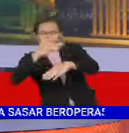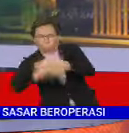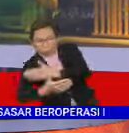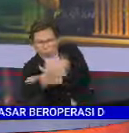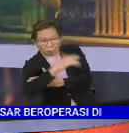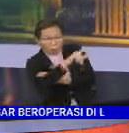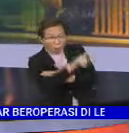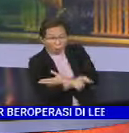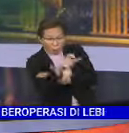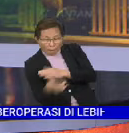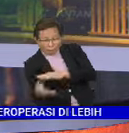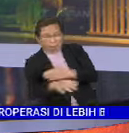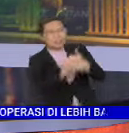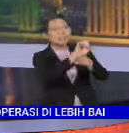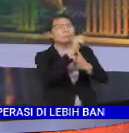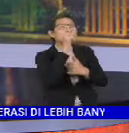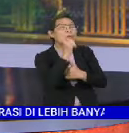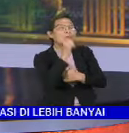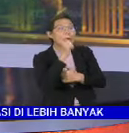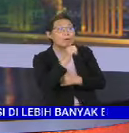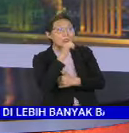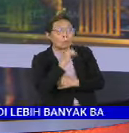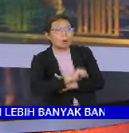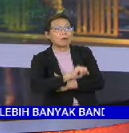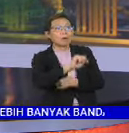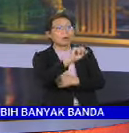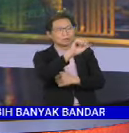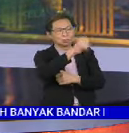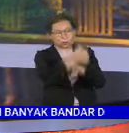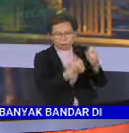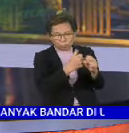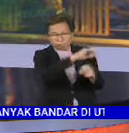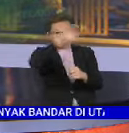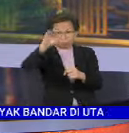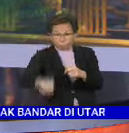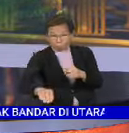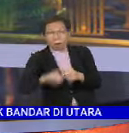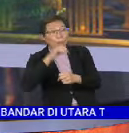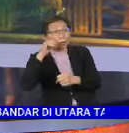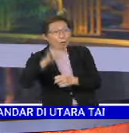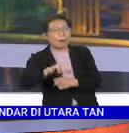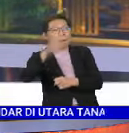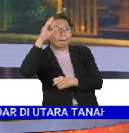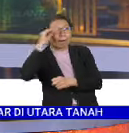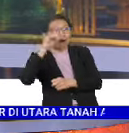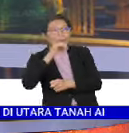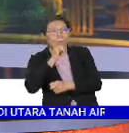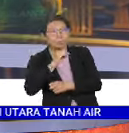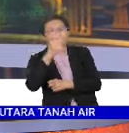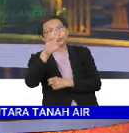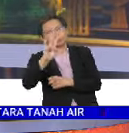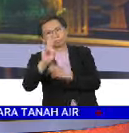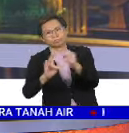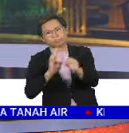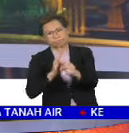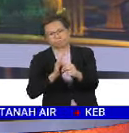mangsa yang maut adalah nur saja alfisyah Muhammad Fauzan 10 tahun dan adiknya Muhammad Al Qayyum Muhammad Fauzan berusia